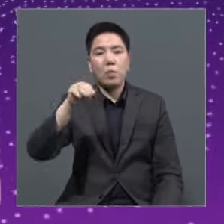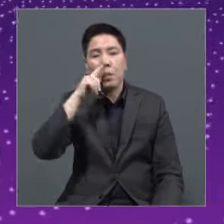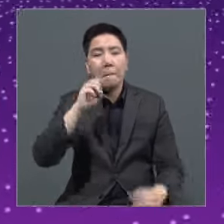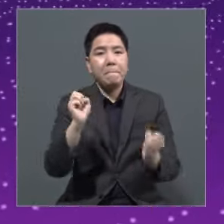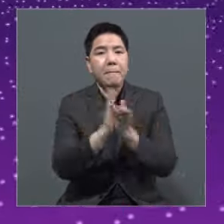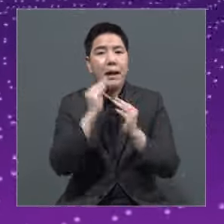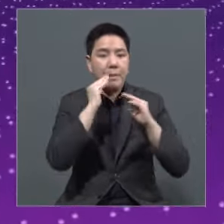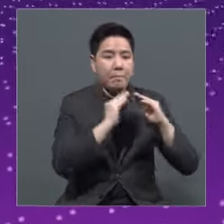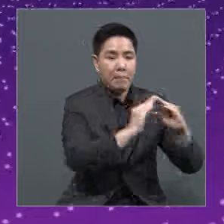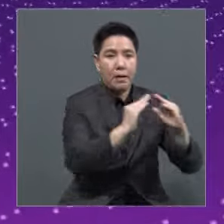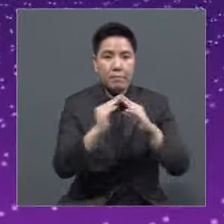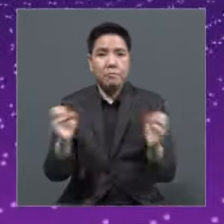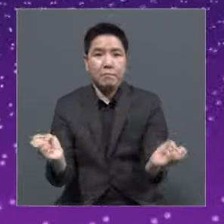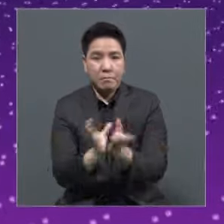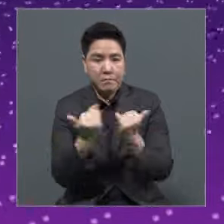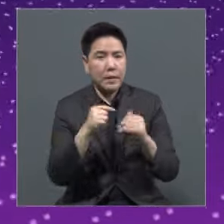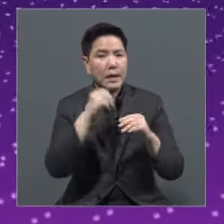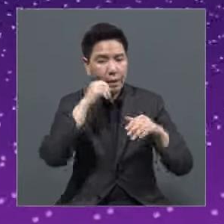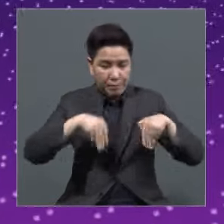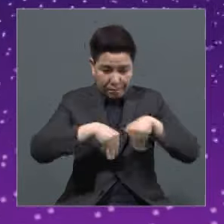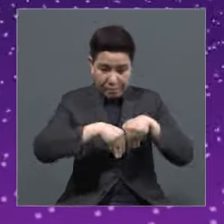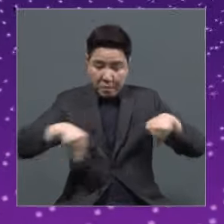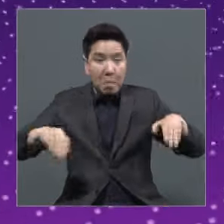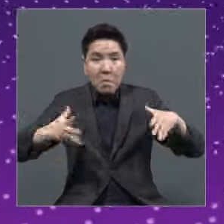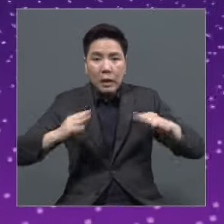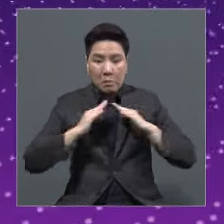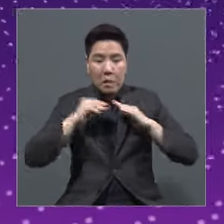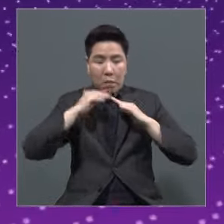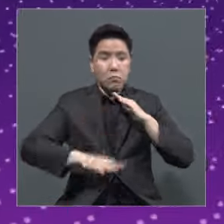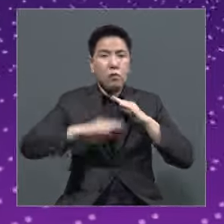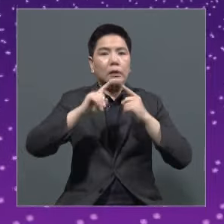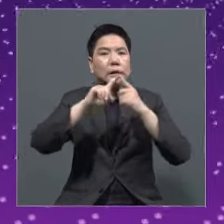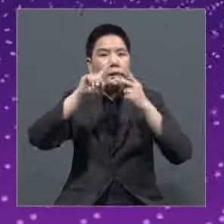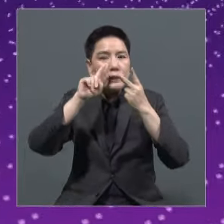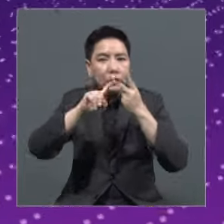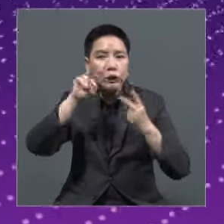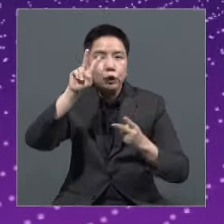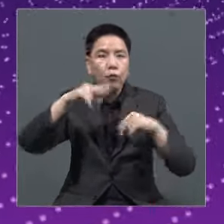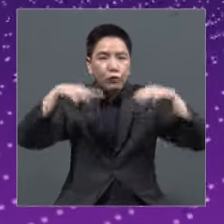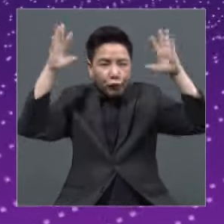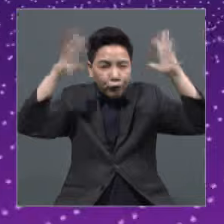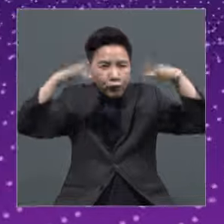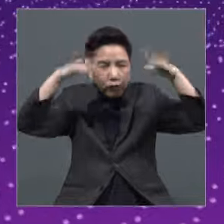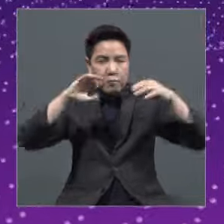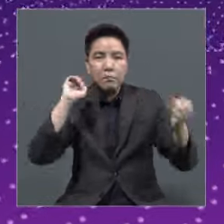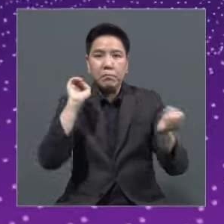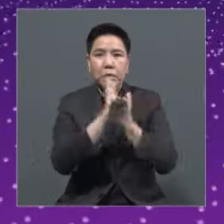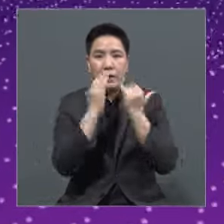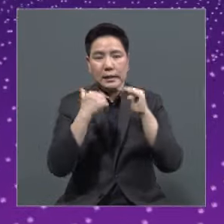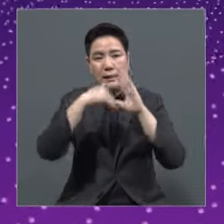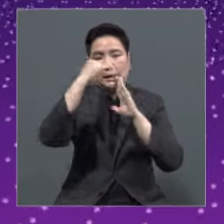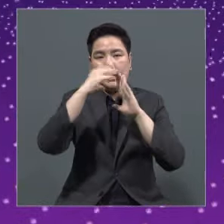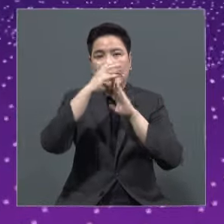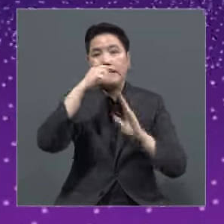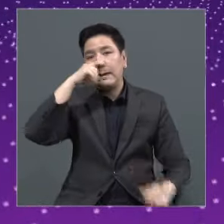คันกั้นน้ำวันนี้นะฮะนอกจากน้ำเหนือการระบายน้ำแล้วอาจจะเจอฝนนะที่อาจจะกลับมาตกหนักอีกครั้งในพื้นที่ตอนบนของ